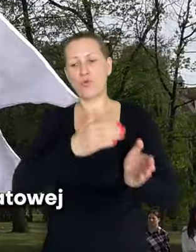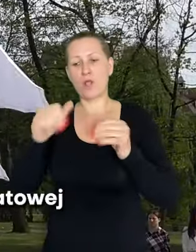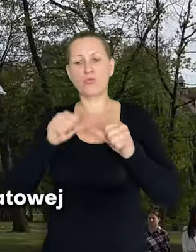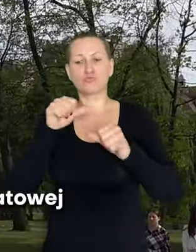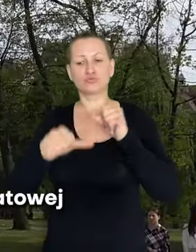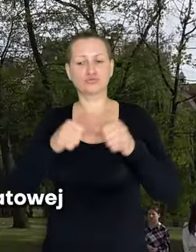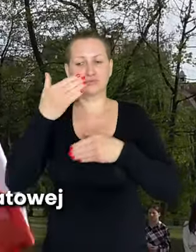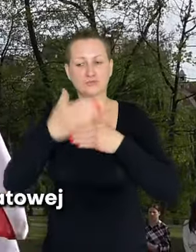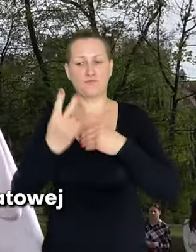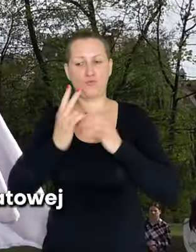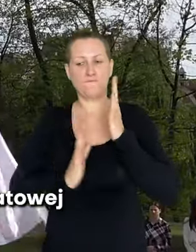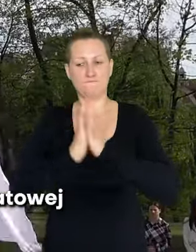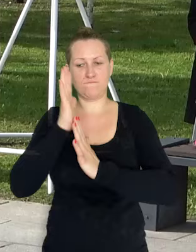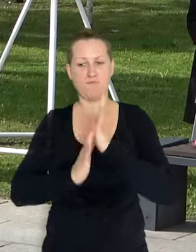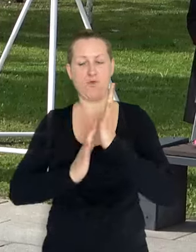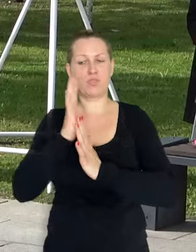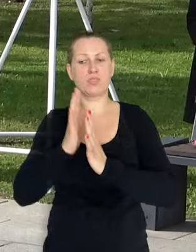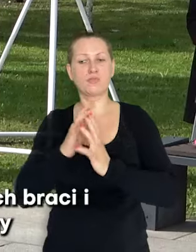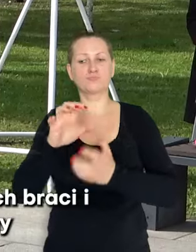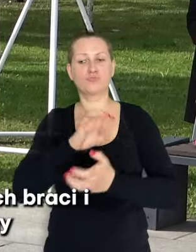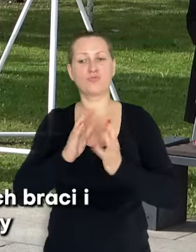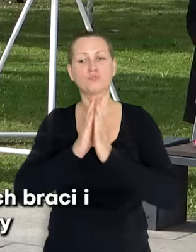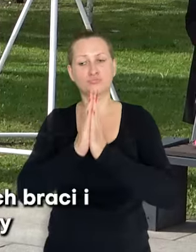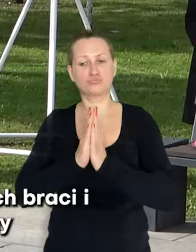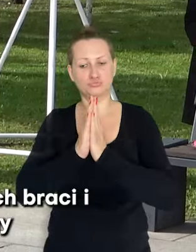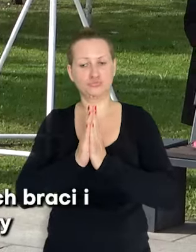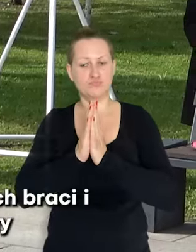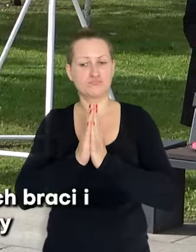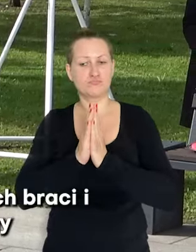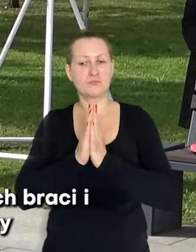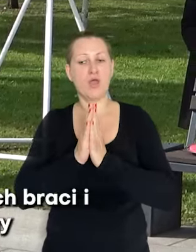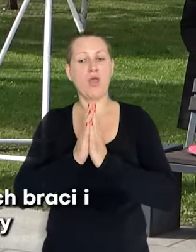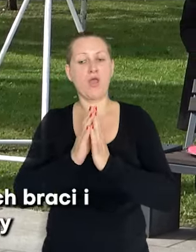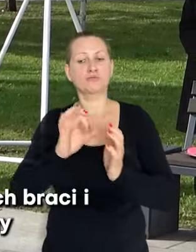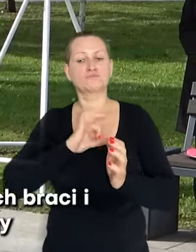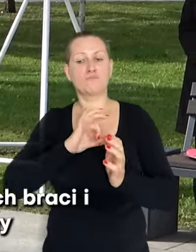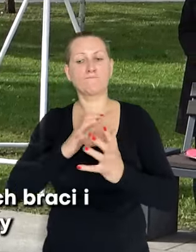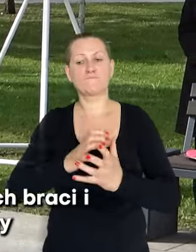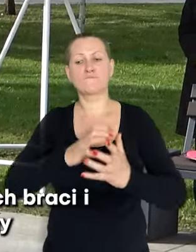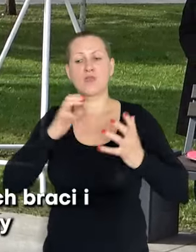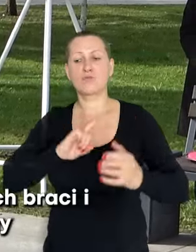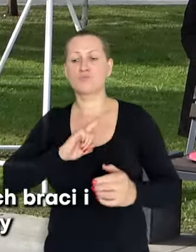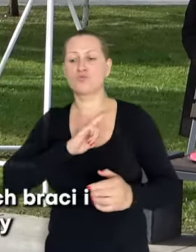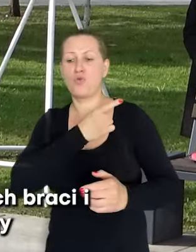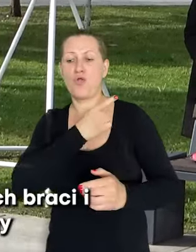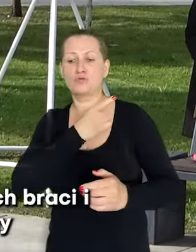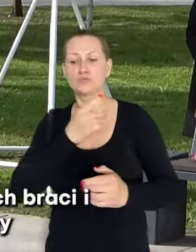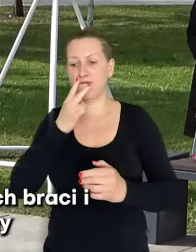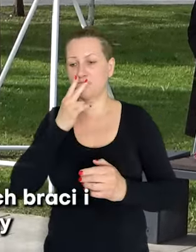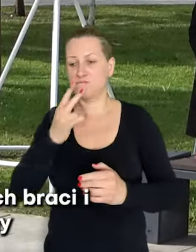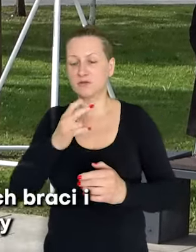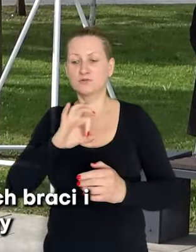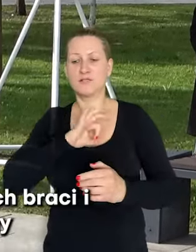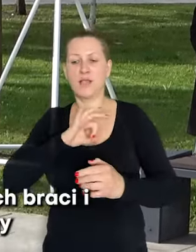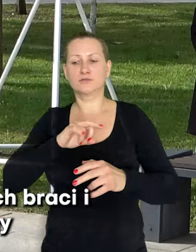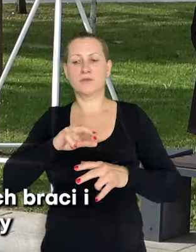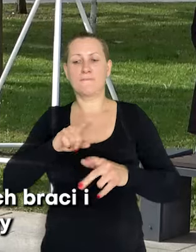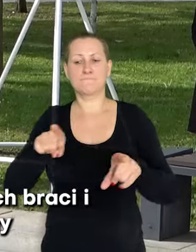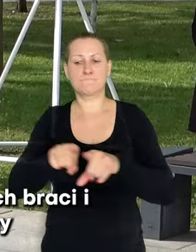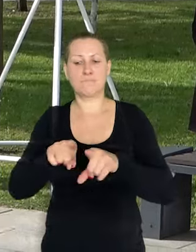wojny światowej prosimy Cię, Boże, w swoim wielkim miłosierdziu wejrzyj na naszych braci i siostry, którzy polegli w